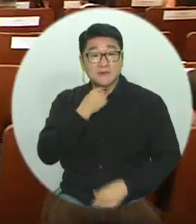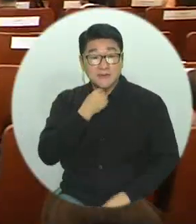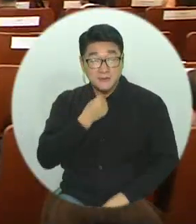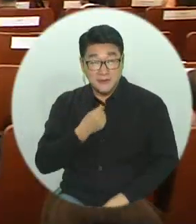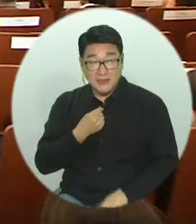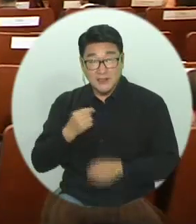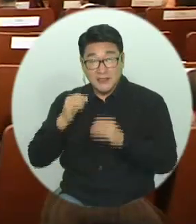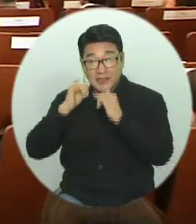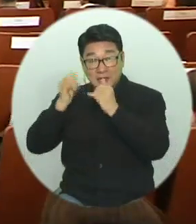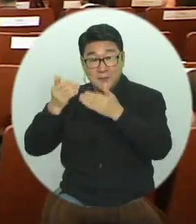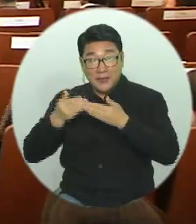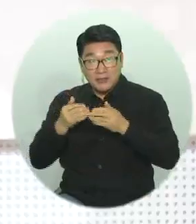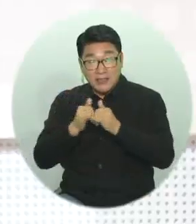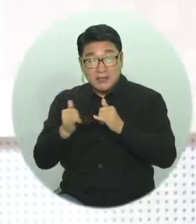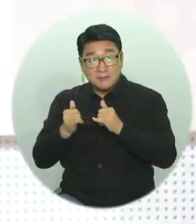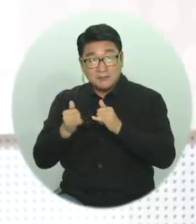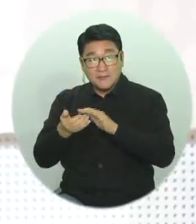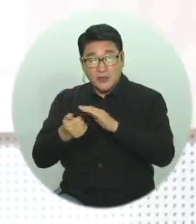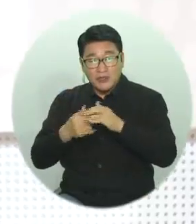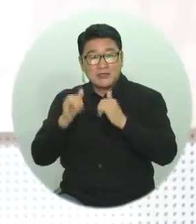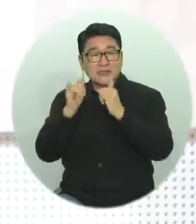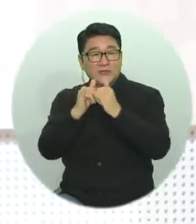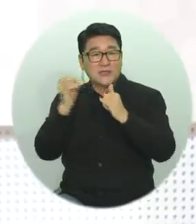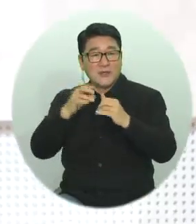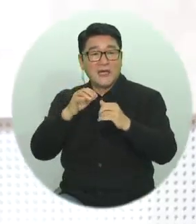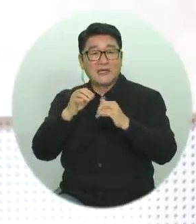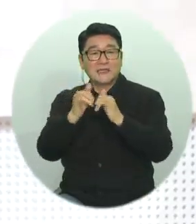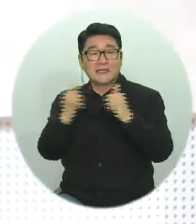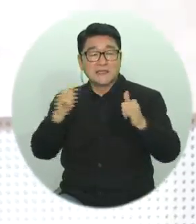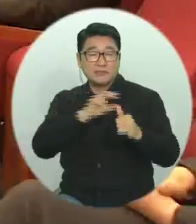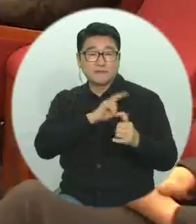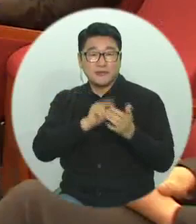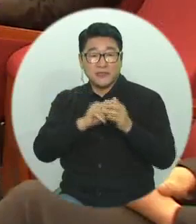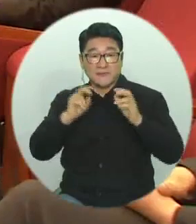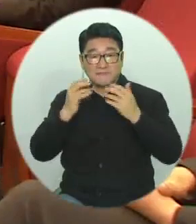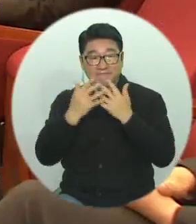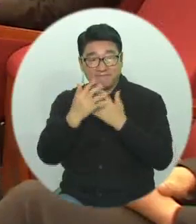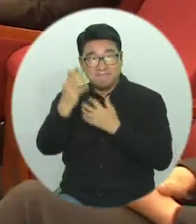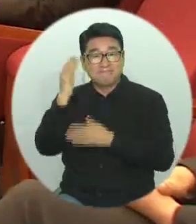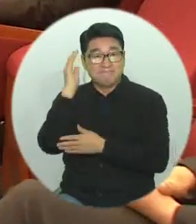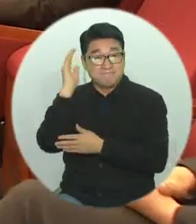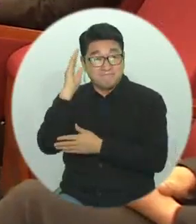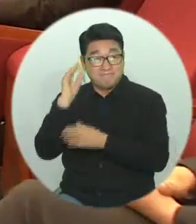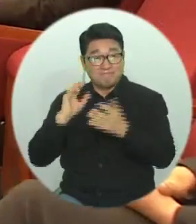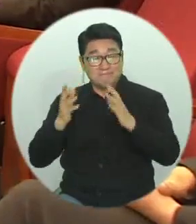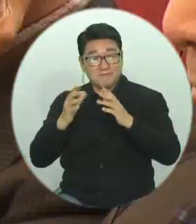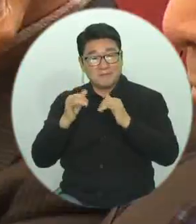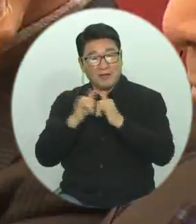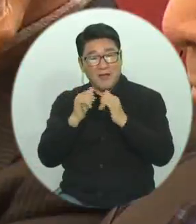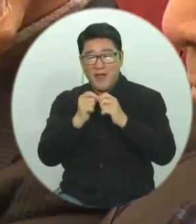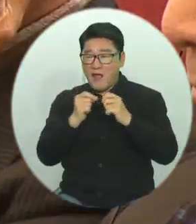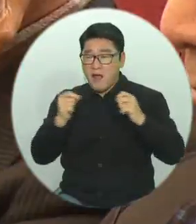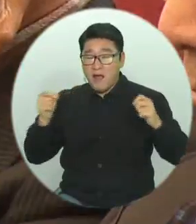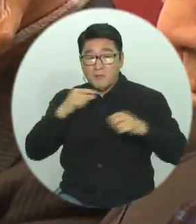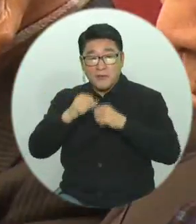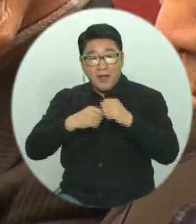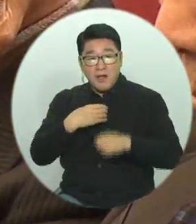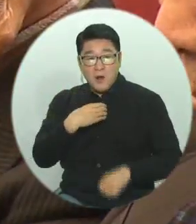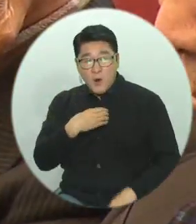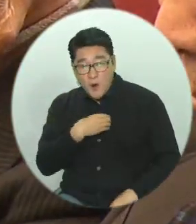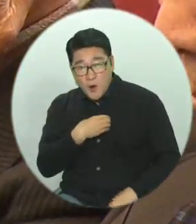수상자들은 시상식에 앞서 전쟁과 인간을 주제로 열린 세미나에서 전쟁 장기화로 인한 민주주의의 위기를